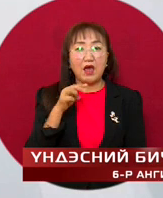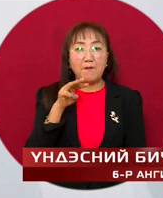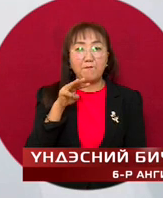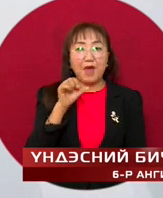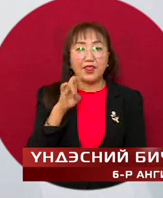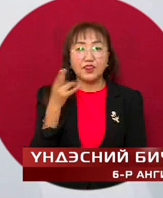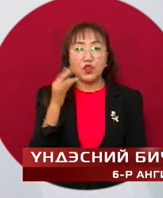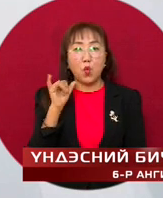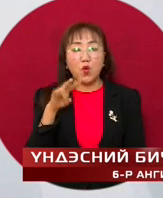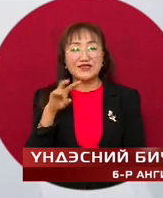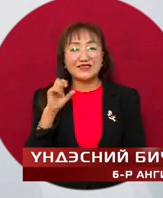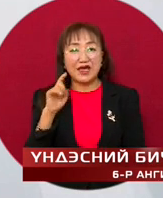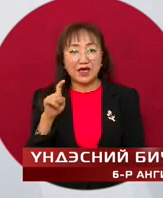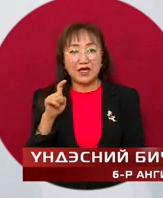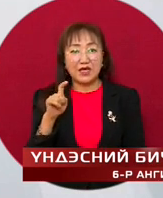Мандуула, мандлаа.